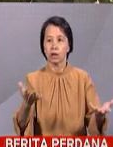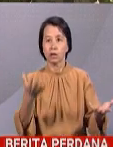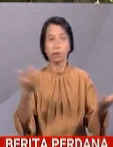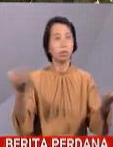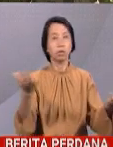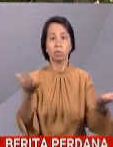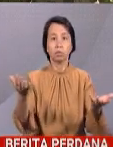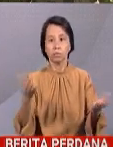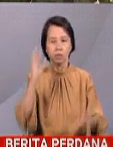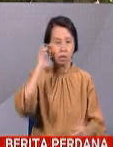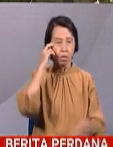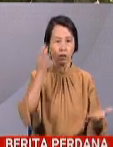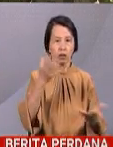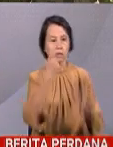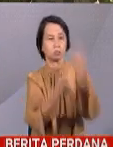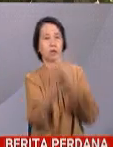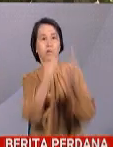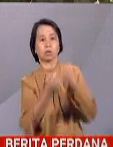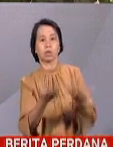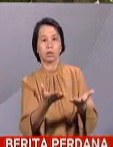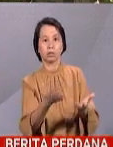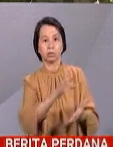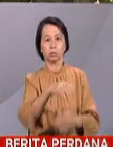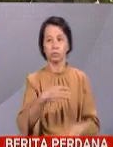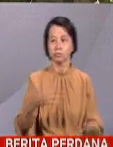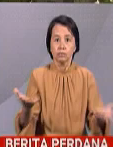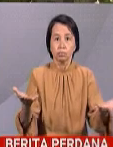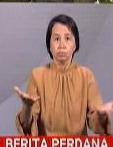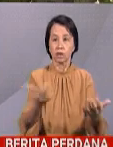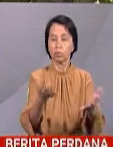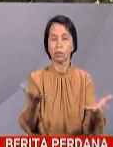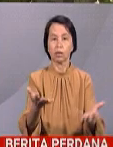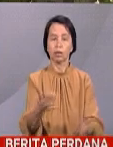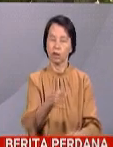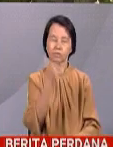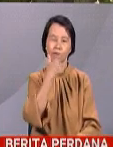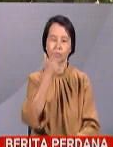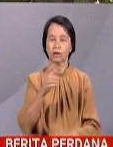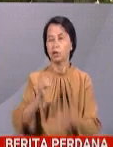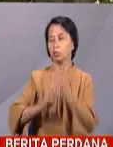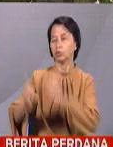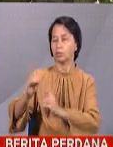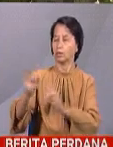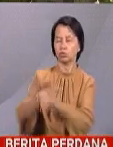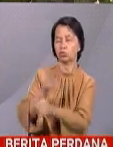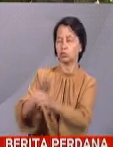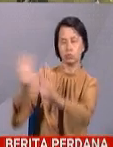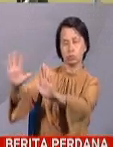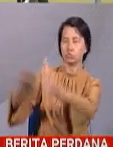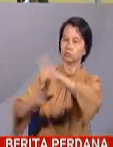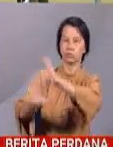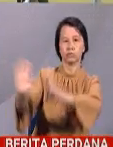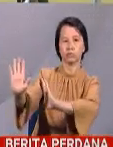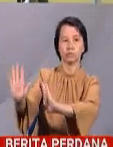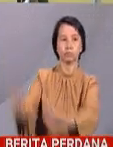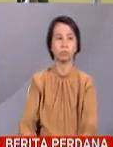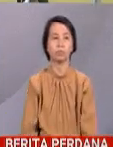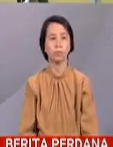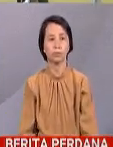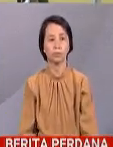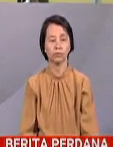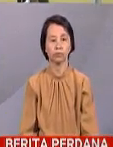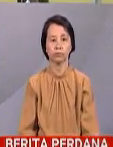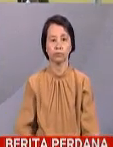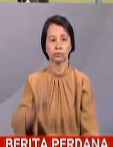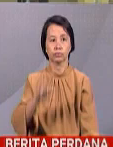terpinga-pinga teragak-agak tertanya-tanya tersendu-sendu Saya tidak mahu buat Begitu cukuplah drama cukuplah drama We Had Enough